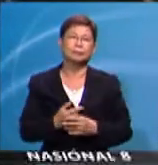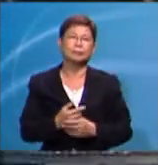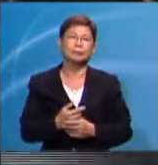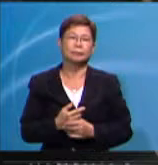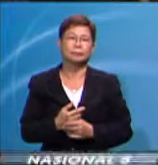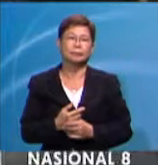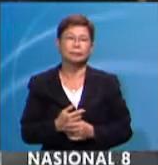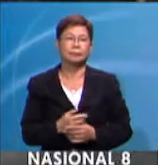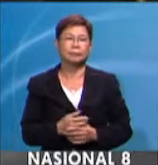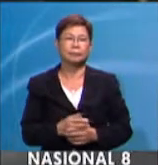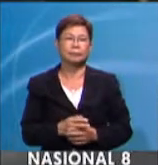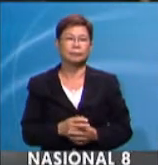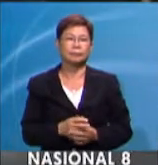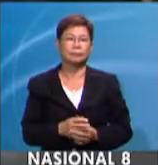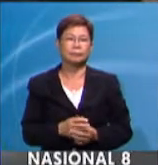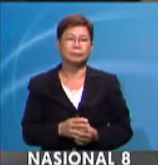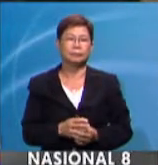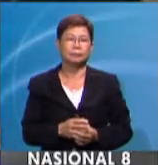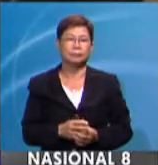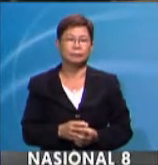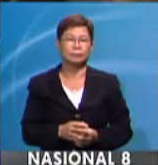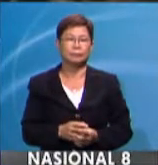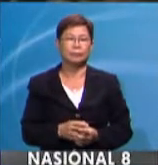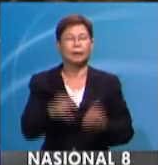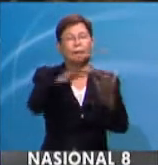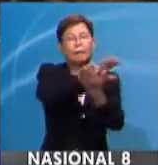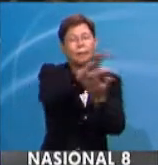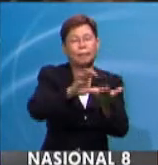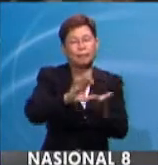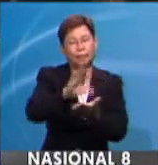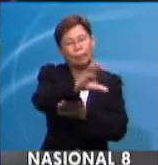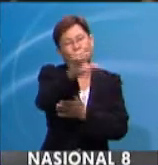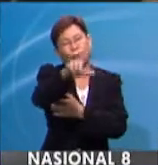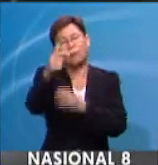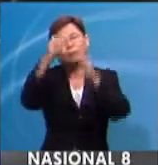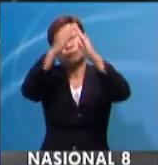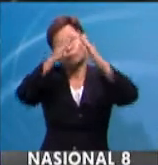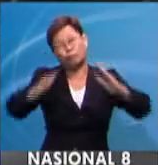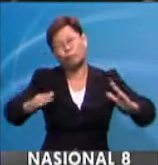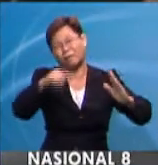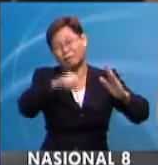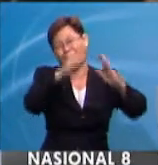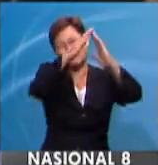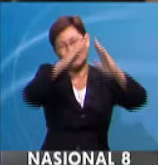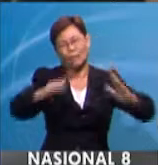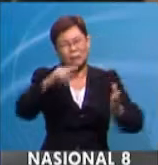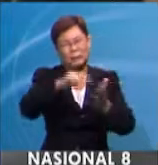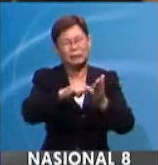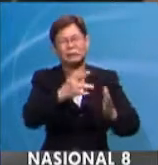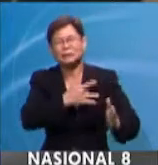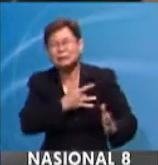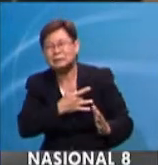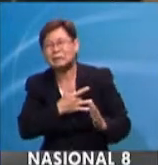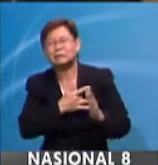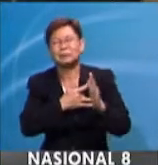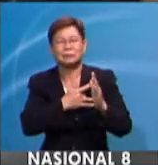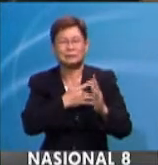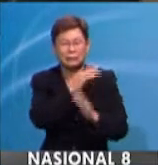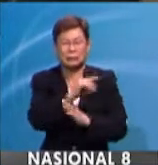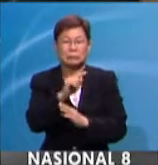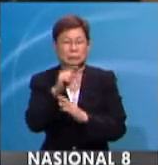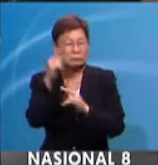menemani instrumen-instrumen pelaburan yang lain tetapi Perumahan ini begitu begitu sensitif dan begitu